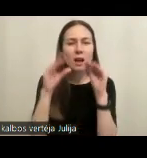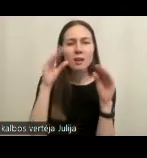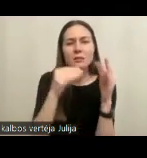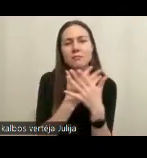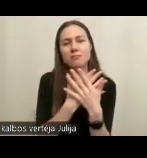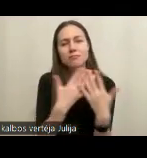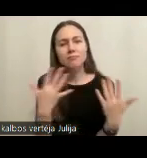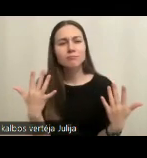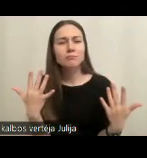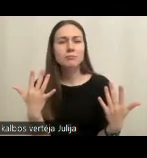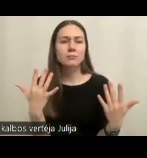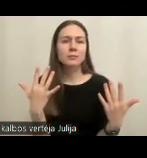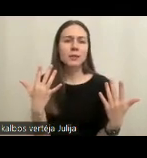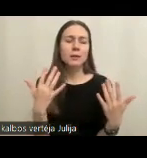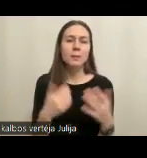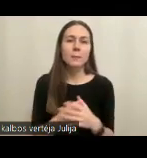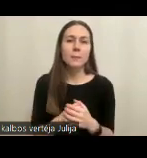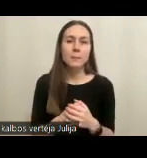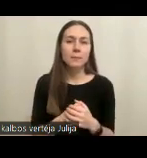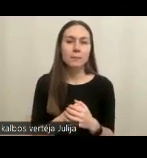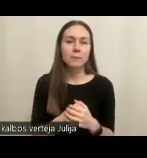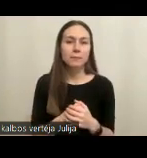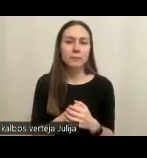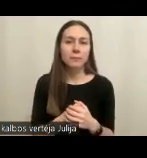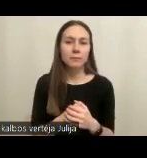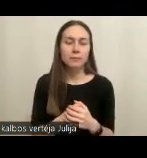įsigalvojimų, fikcijos.